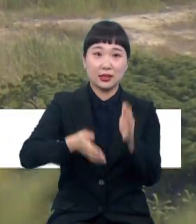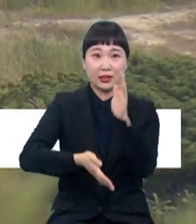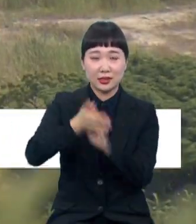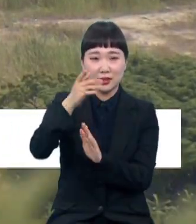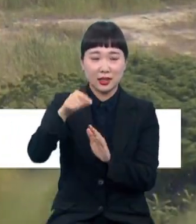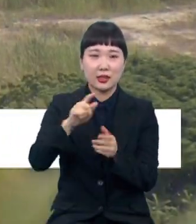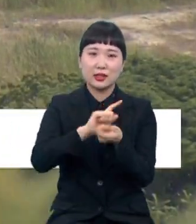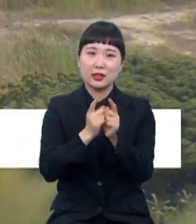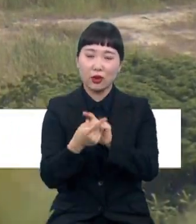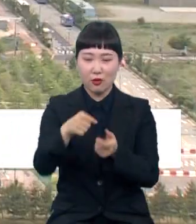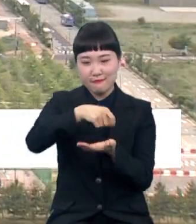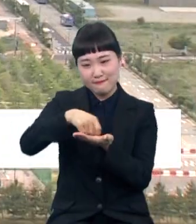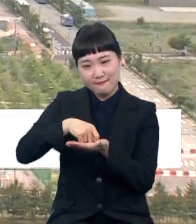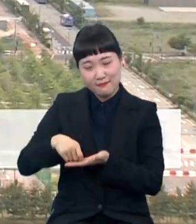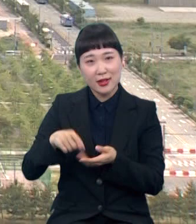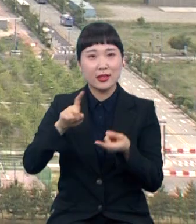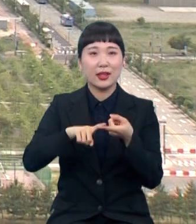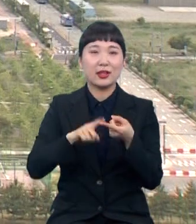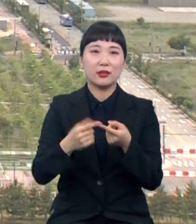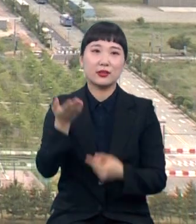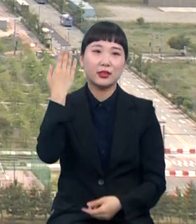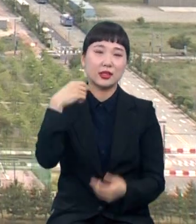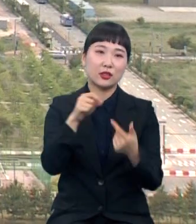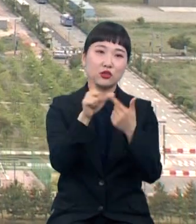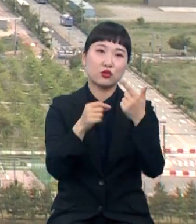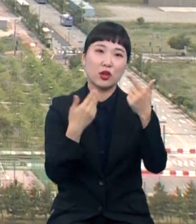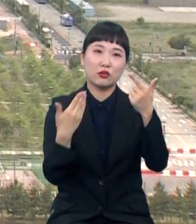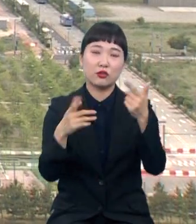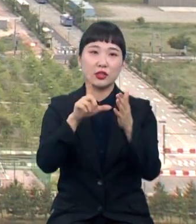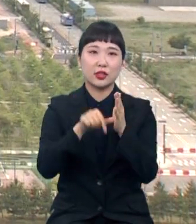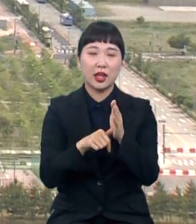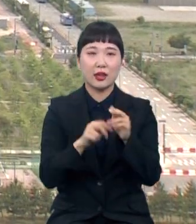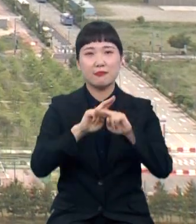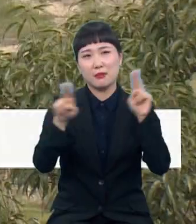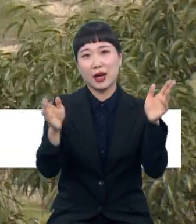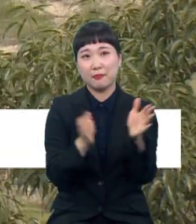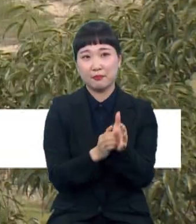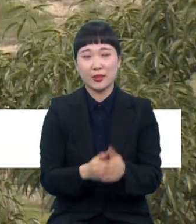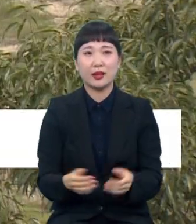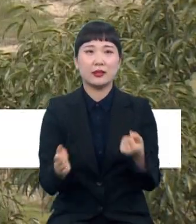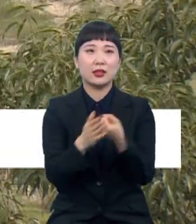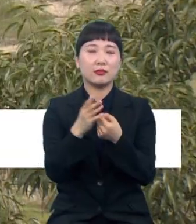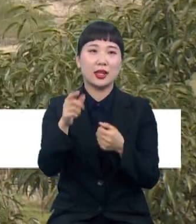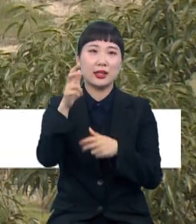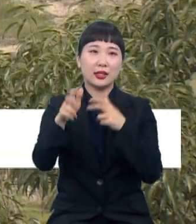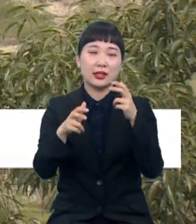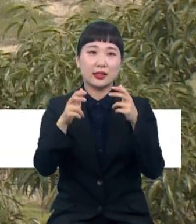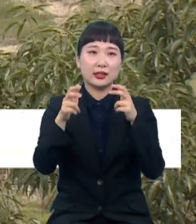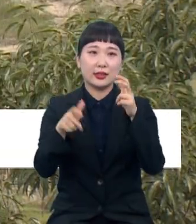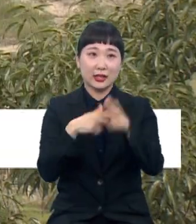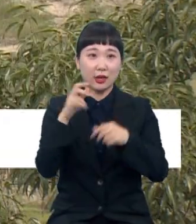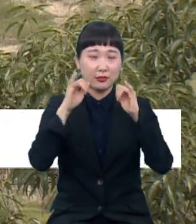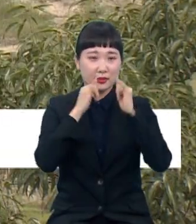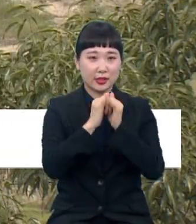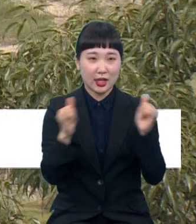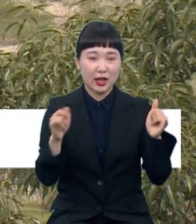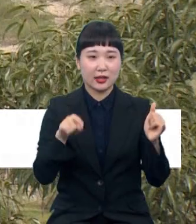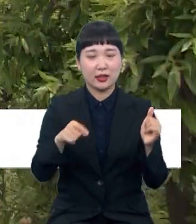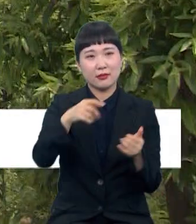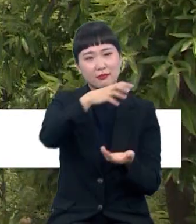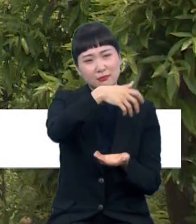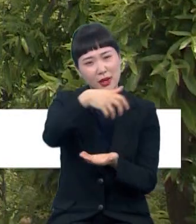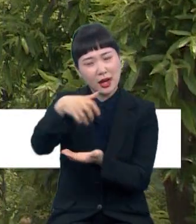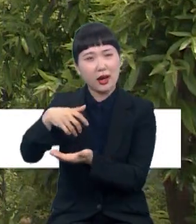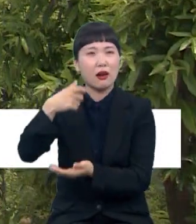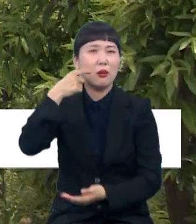양해각서가 지난 9일 해지된 겁니다. 사업자가 투자사 구성에 어려움을 겪으며 자금 마련이 여의치